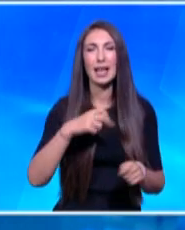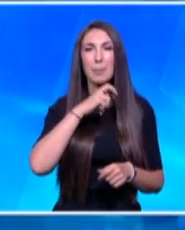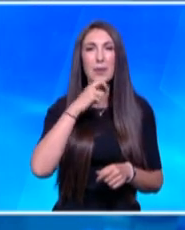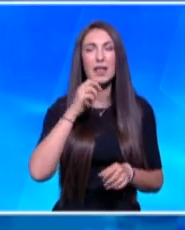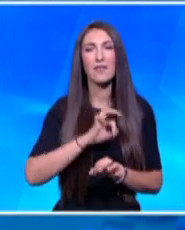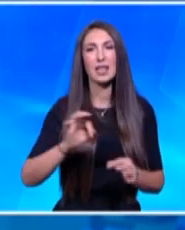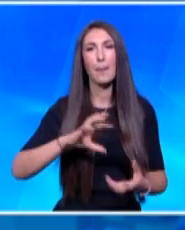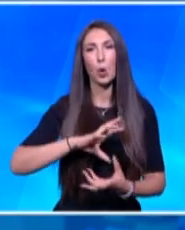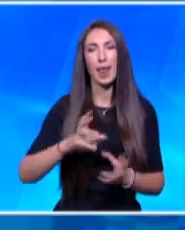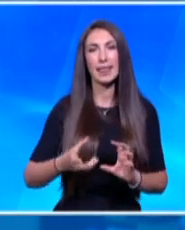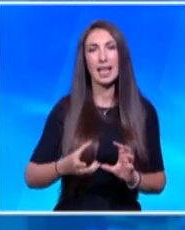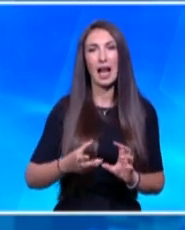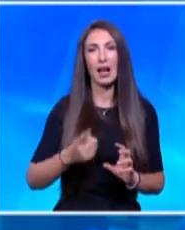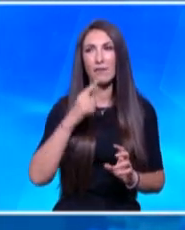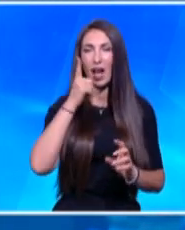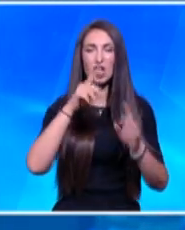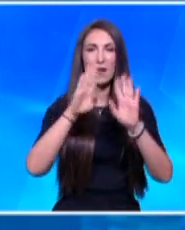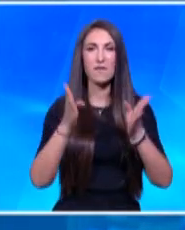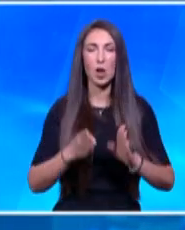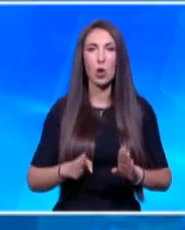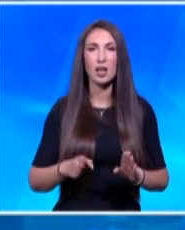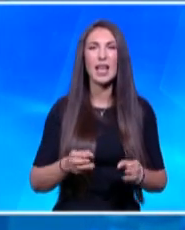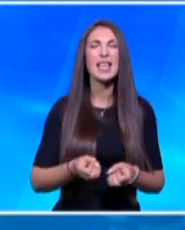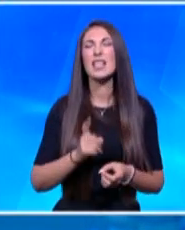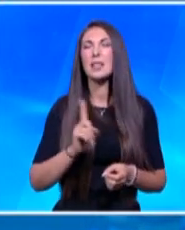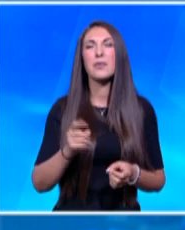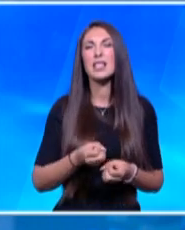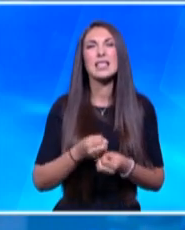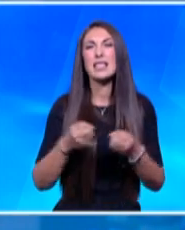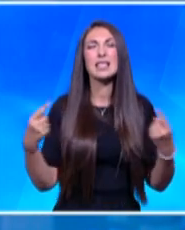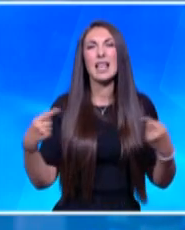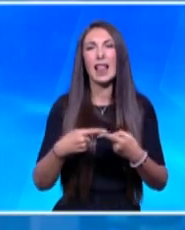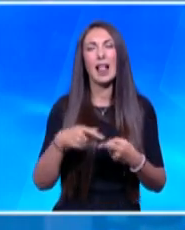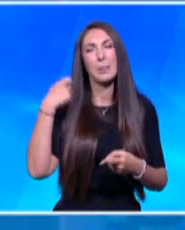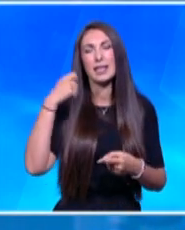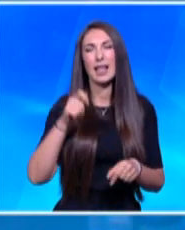е бил политическа фигура. Така че излишни скандали действително